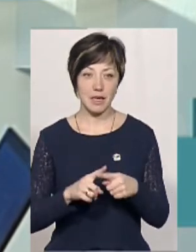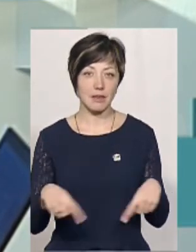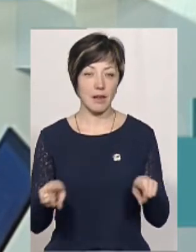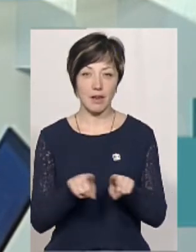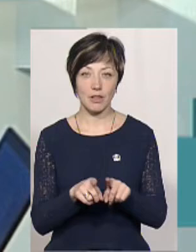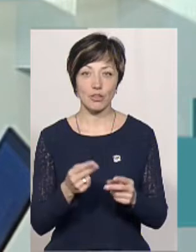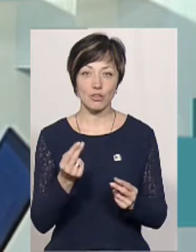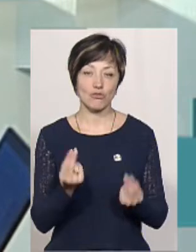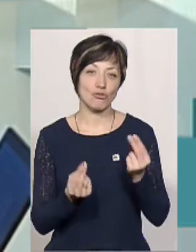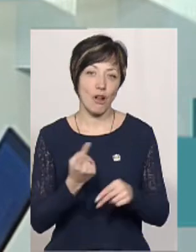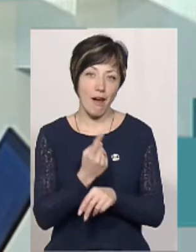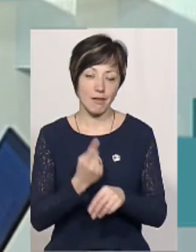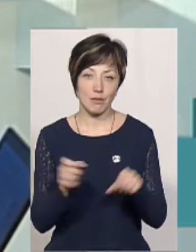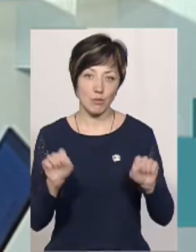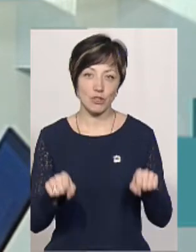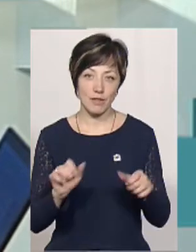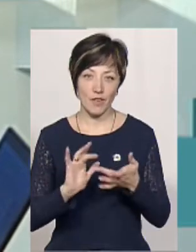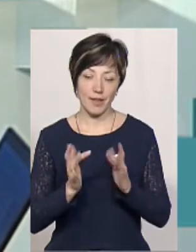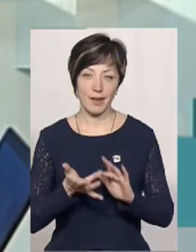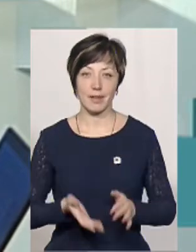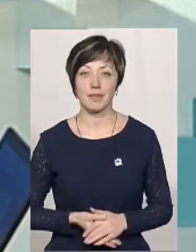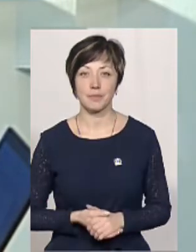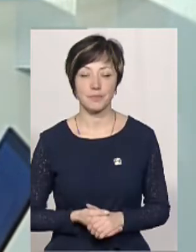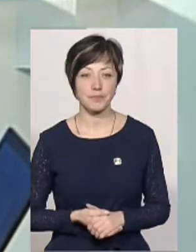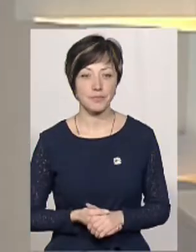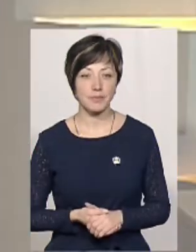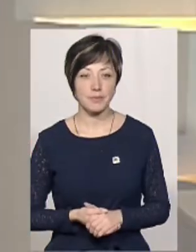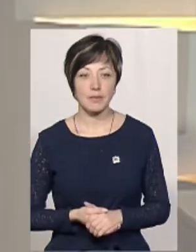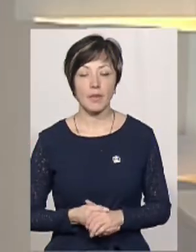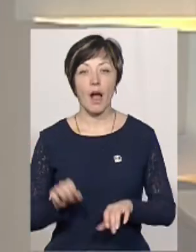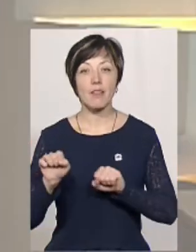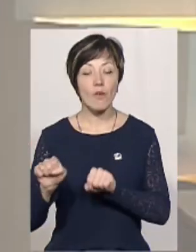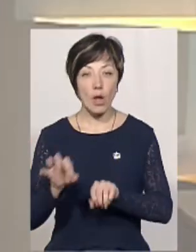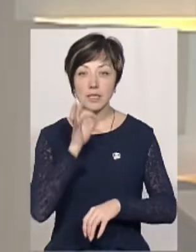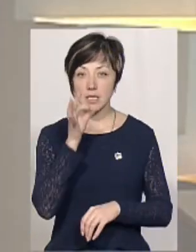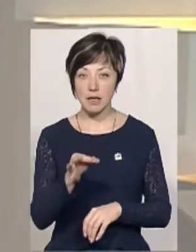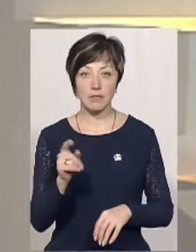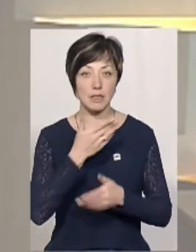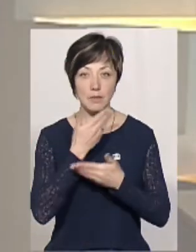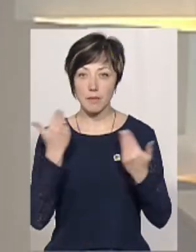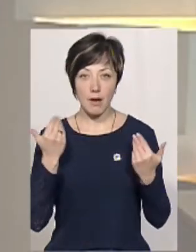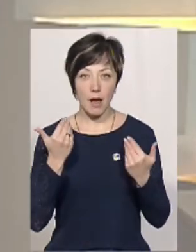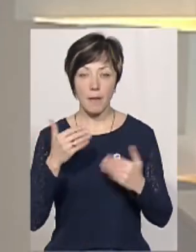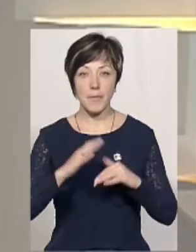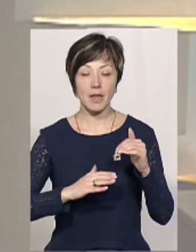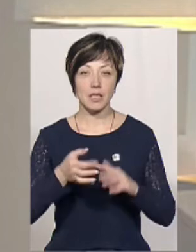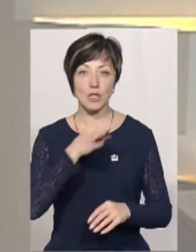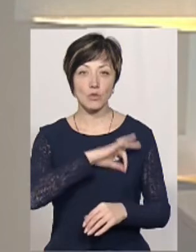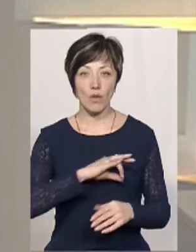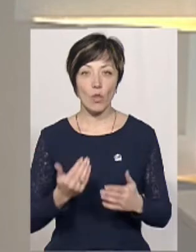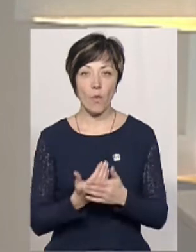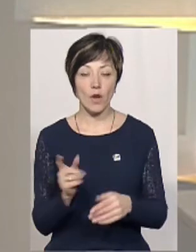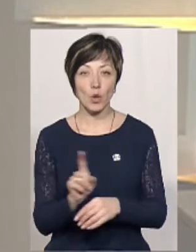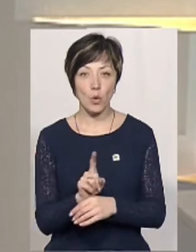такий жарт, можливо, в інтернеті. Олег Савінський зауважив, що немає практичного застосування